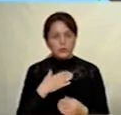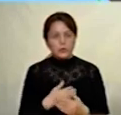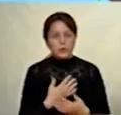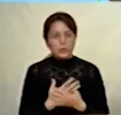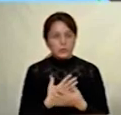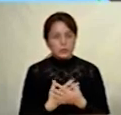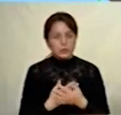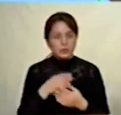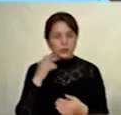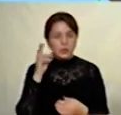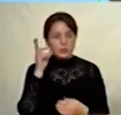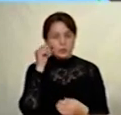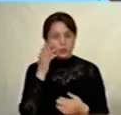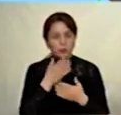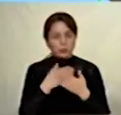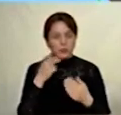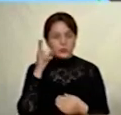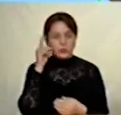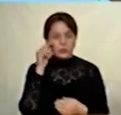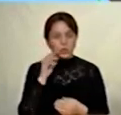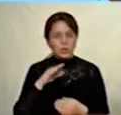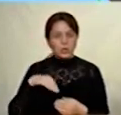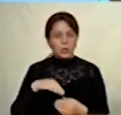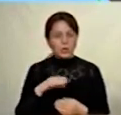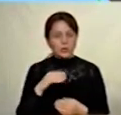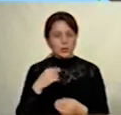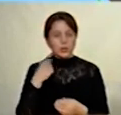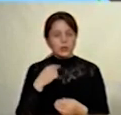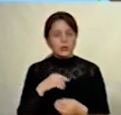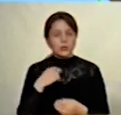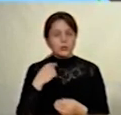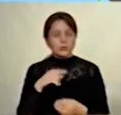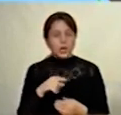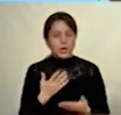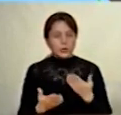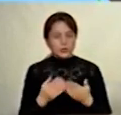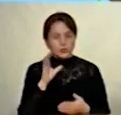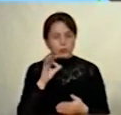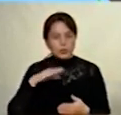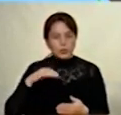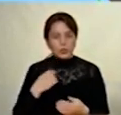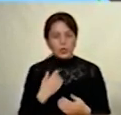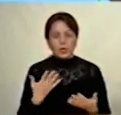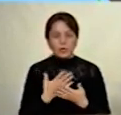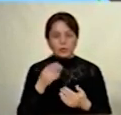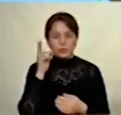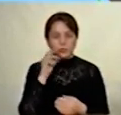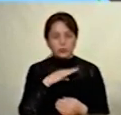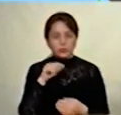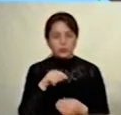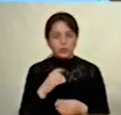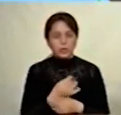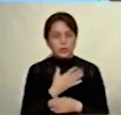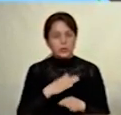masalan, son emas, faqat sondan keyingi nollarni. Agar 0dan keyin biror son bo'lsa, uni o'chirish mumkin emas, lekin